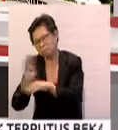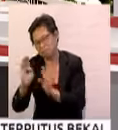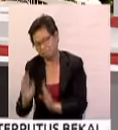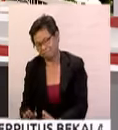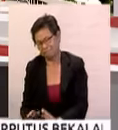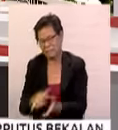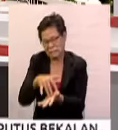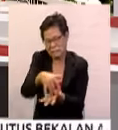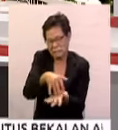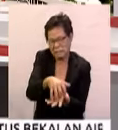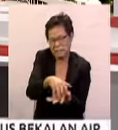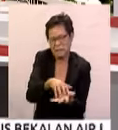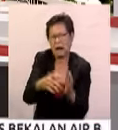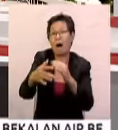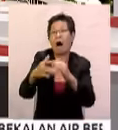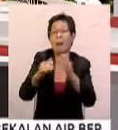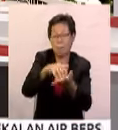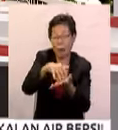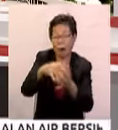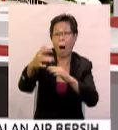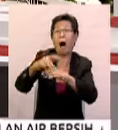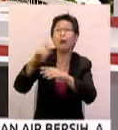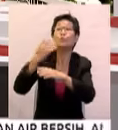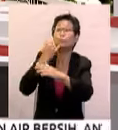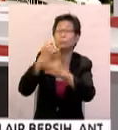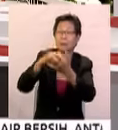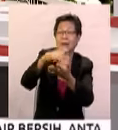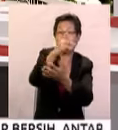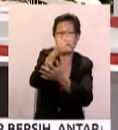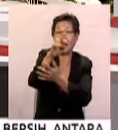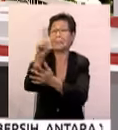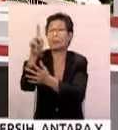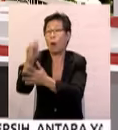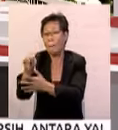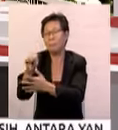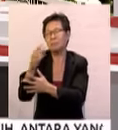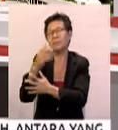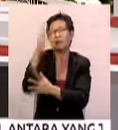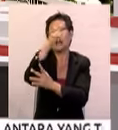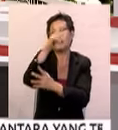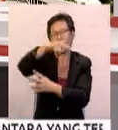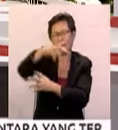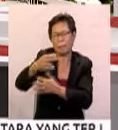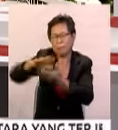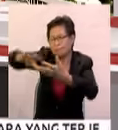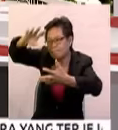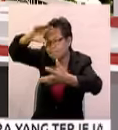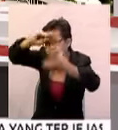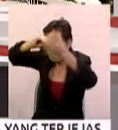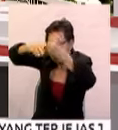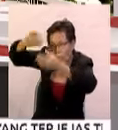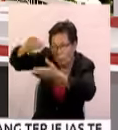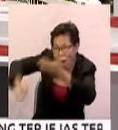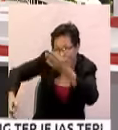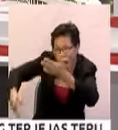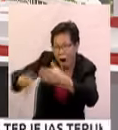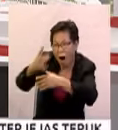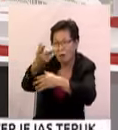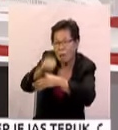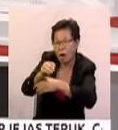Melihat kelemahan model asal KR1M itu, Kerajaan Pakatan Harapan belajar daripada kegagalan dengan